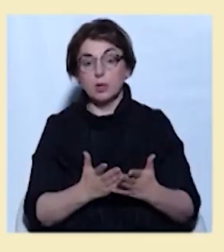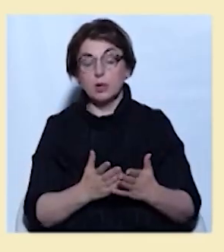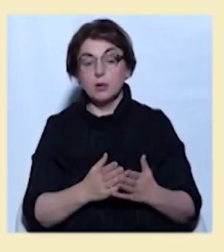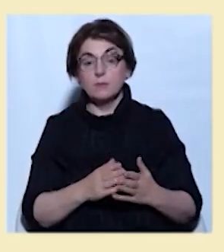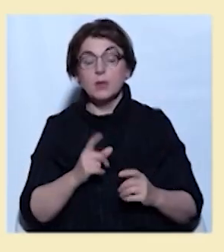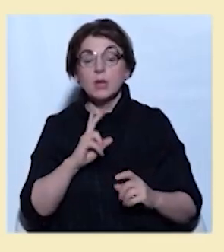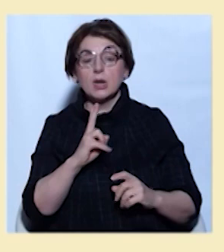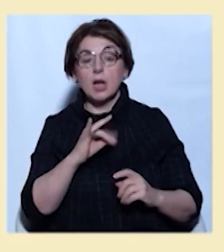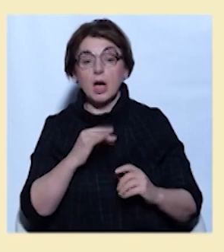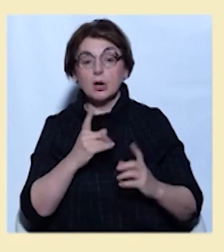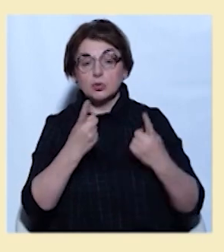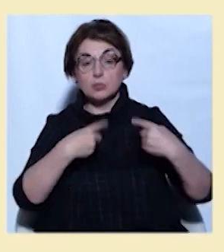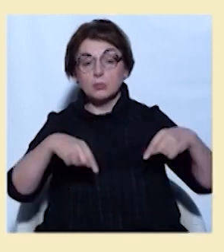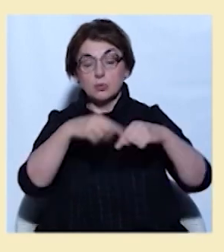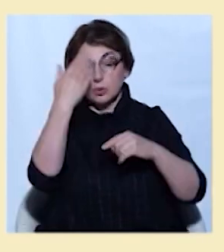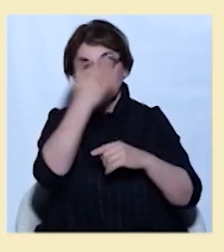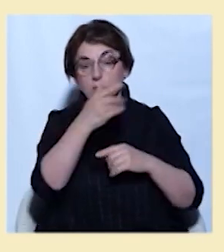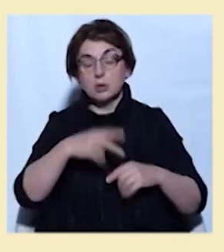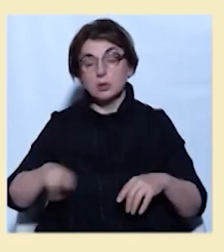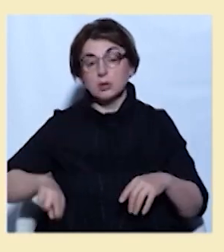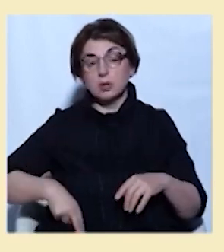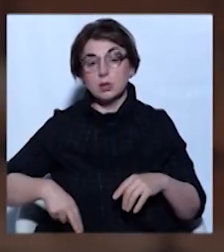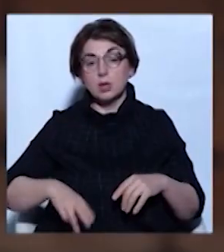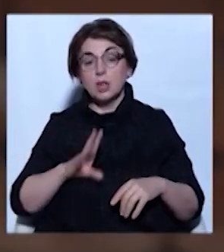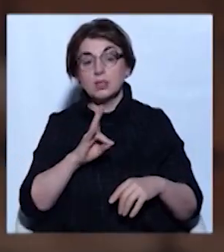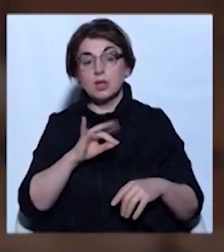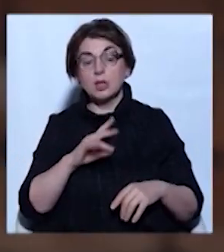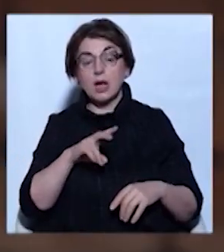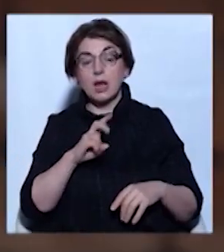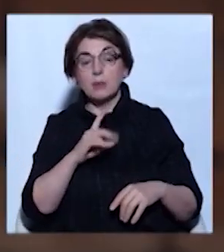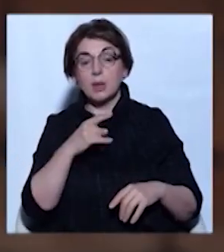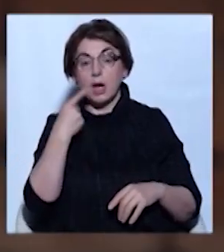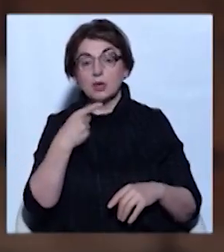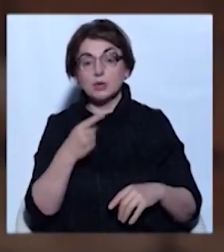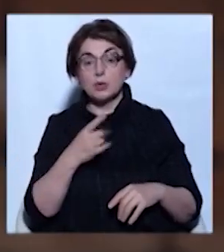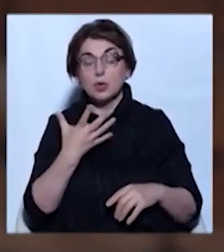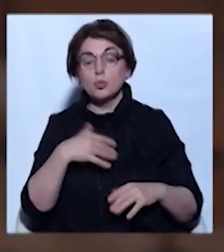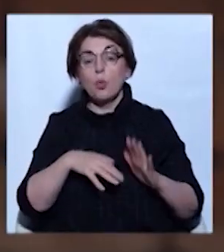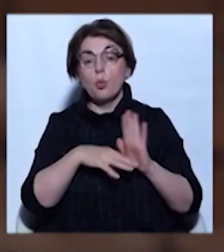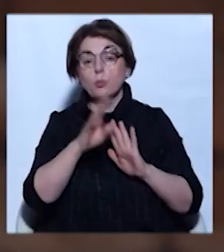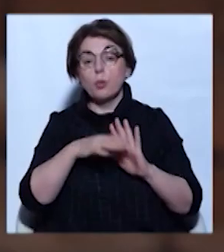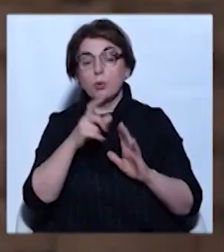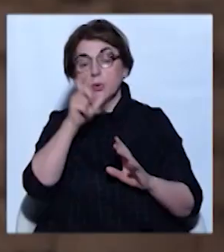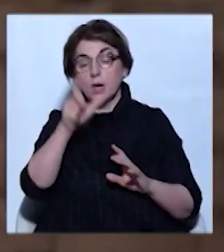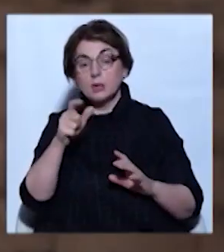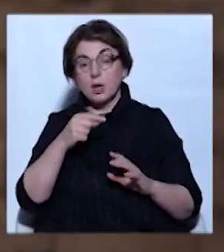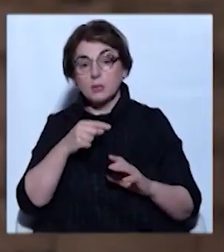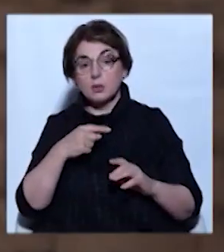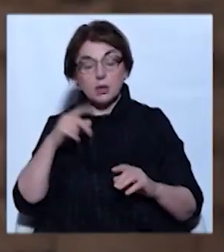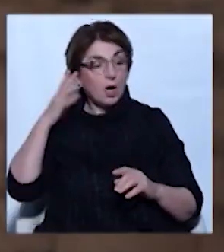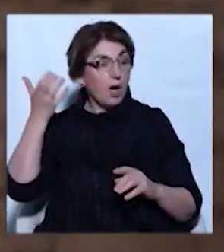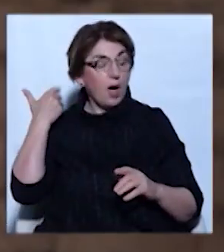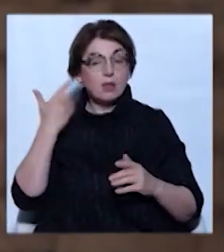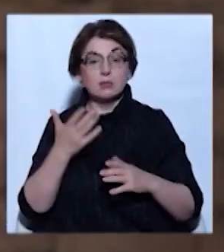աջակցում այդ պրակտիկայի վերացման գործ ընթացին որպիսի աղջիքներին տրվի գրդության իրավունք եվ լիաժեք հասարակական կյանք ունենալու